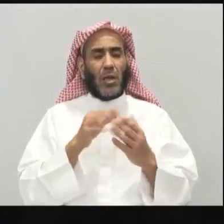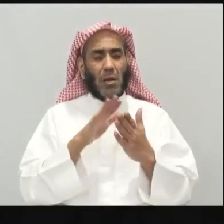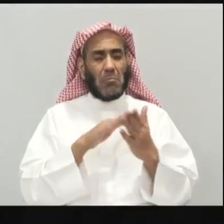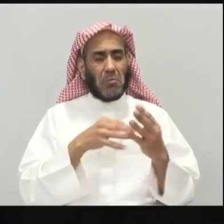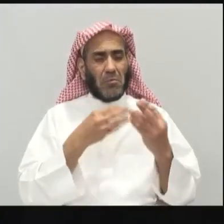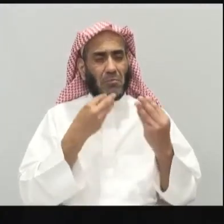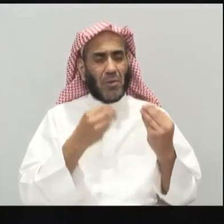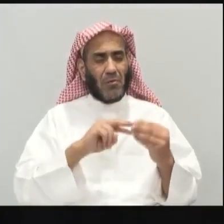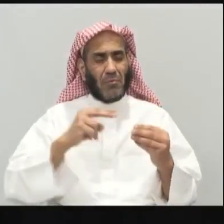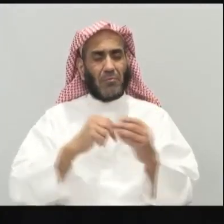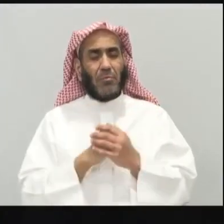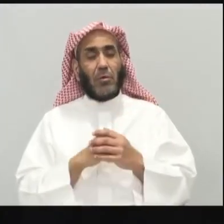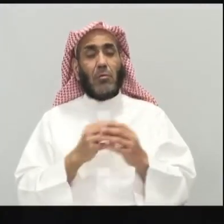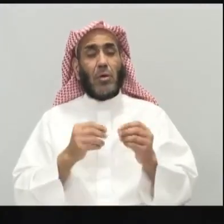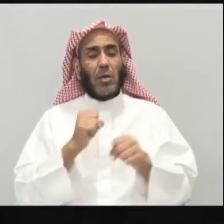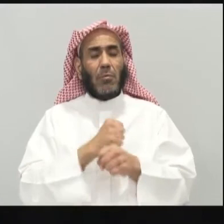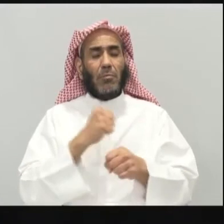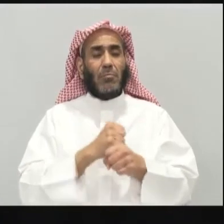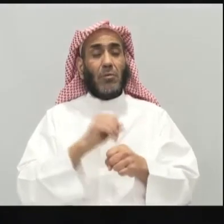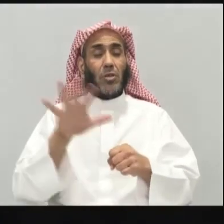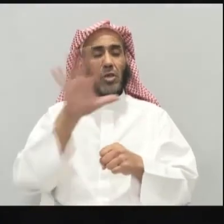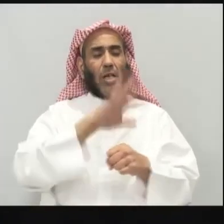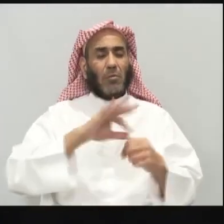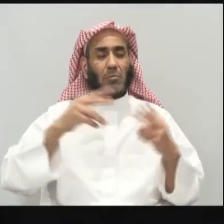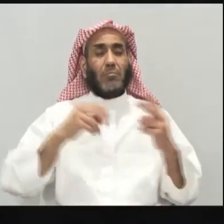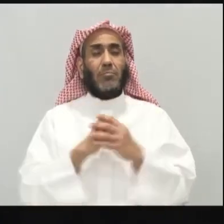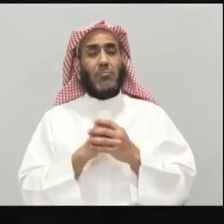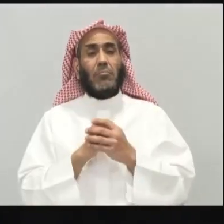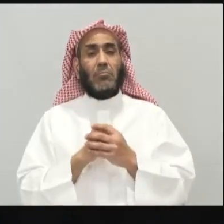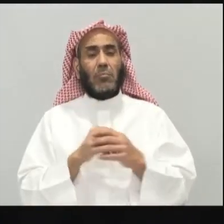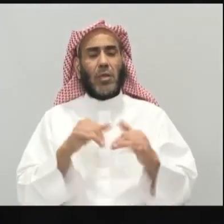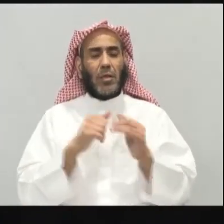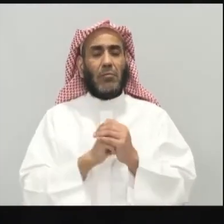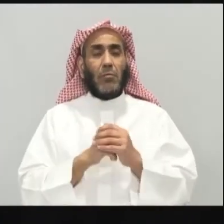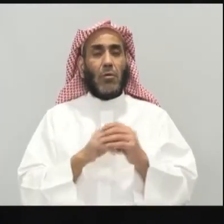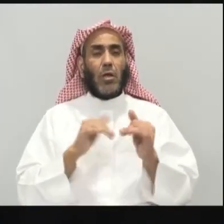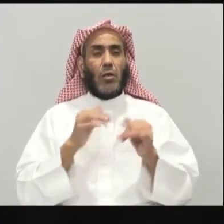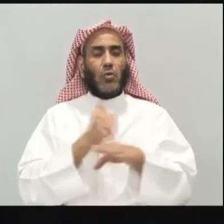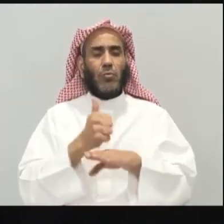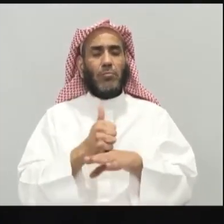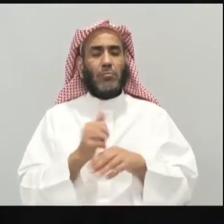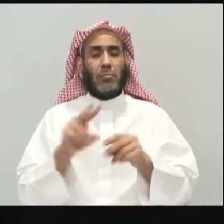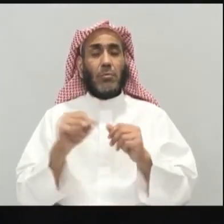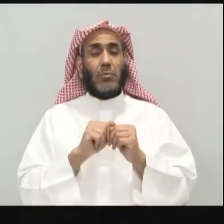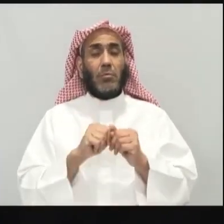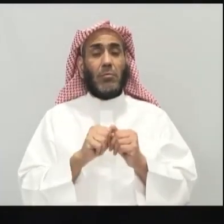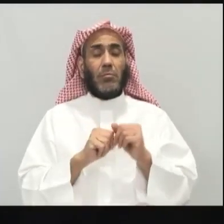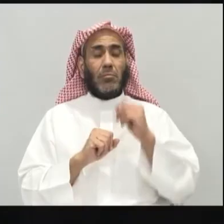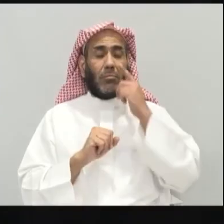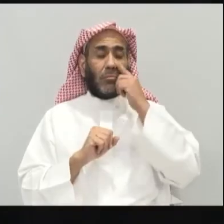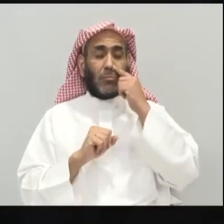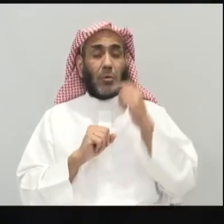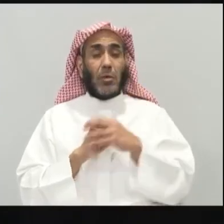مختلفه فممكن نعمل اشكال متنوعه بهذه الطريقه بهذا الاسلوب على سبيل المثال وممكن ناخذ